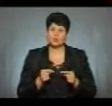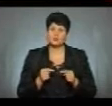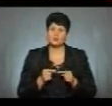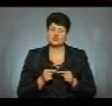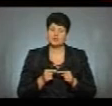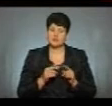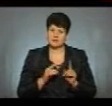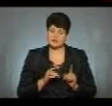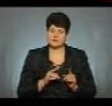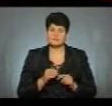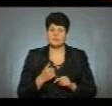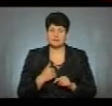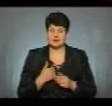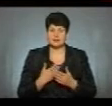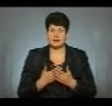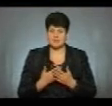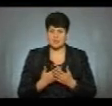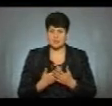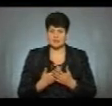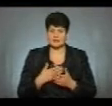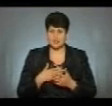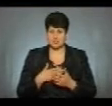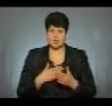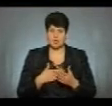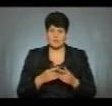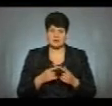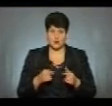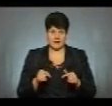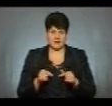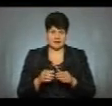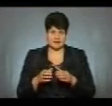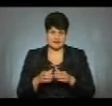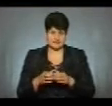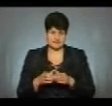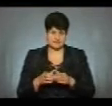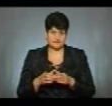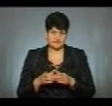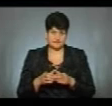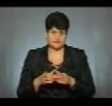уточнити. Ми, наприклад, наша громадська організація